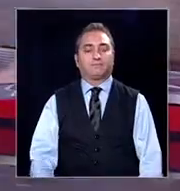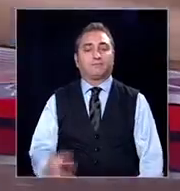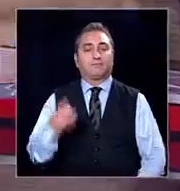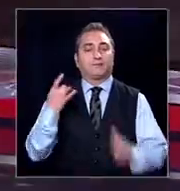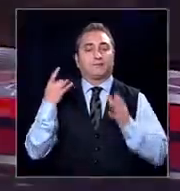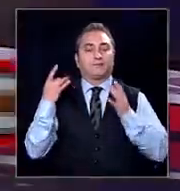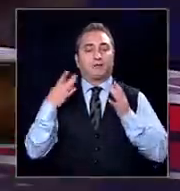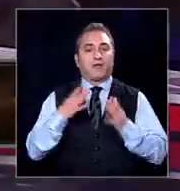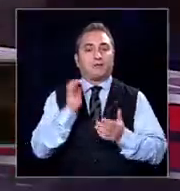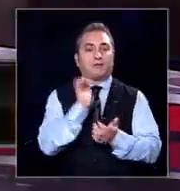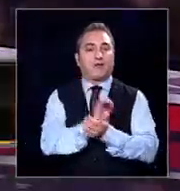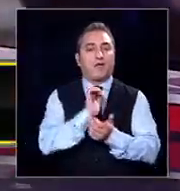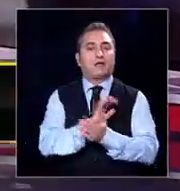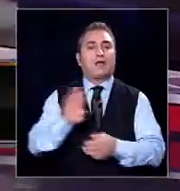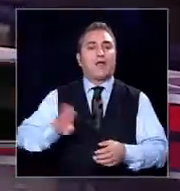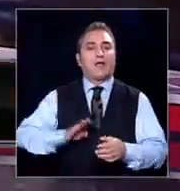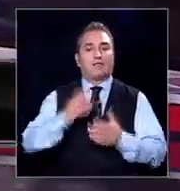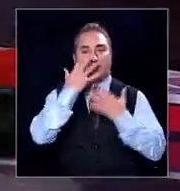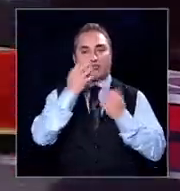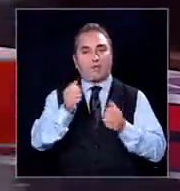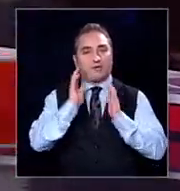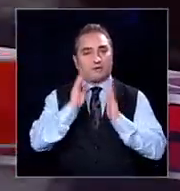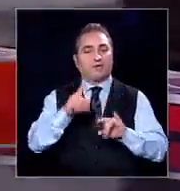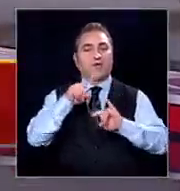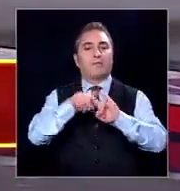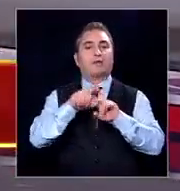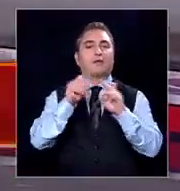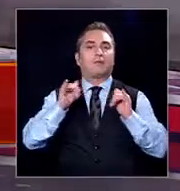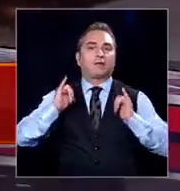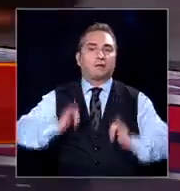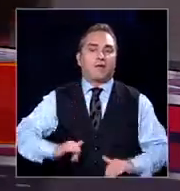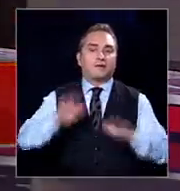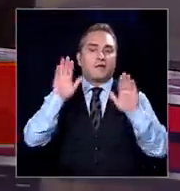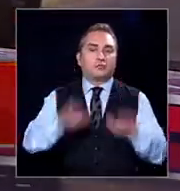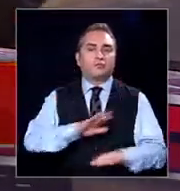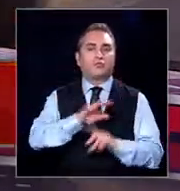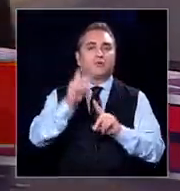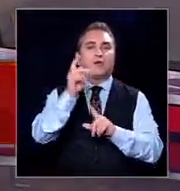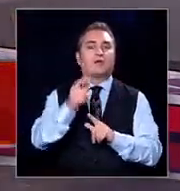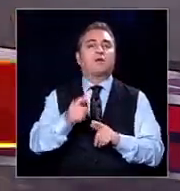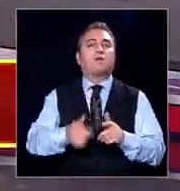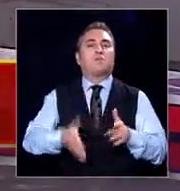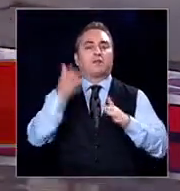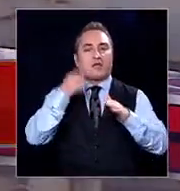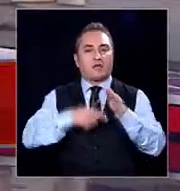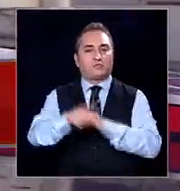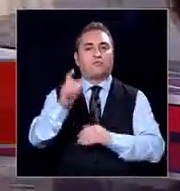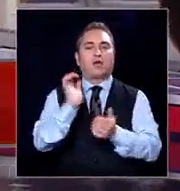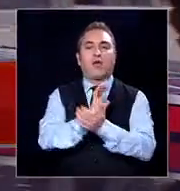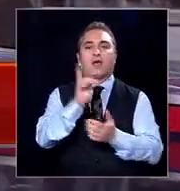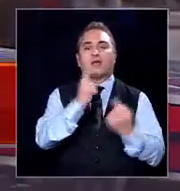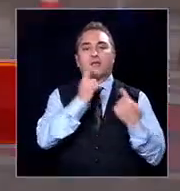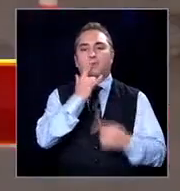Diyarbakır'da ailelerin evlat nöbeti sürerken HDP'liler yine rahat durmadı. İl binasına giren bir partili anne babalara hakarete yeltendi. Ortalık